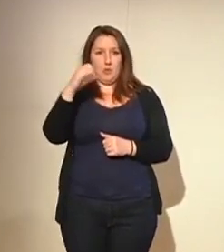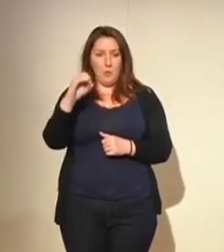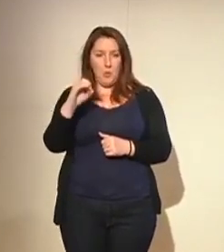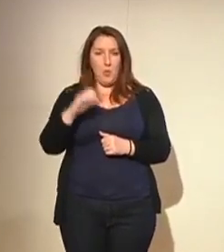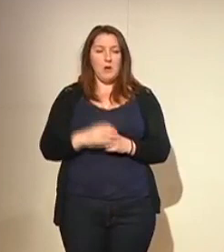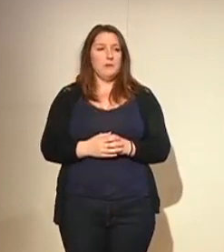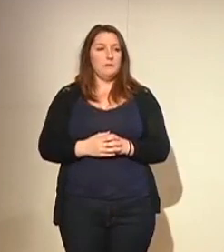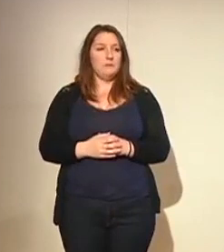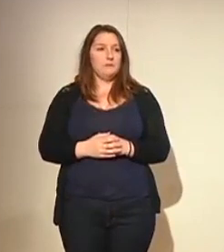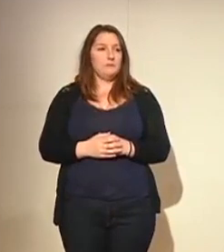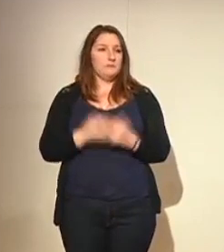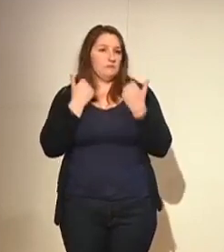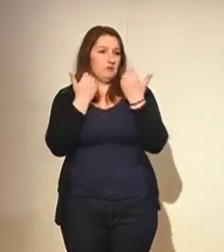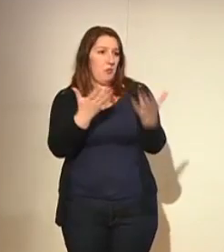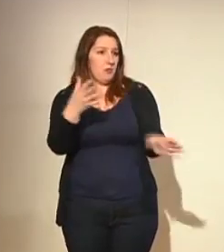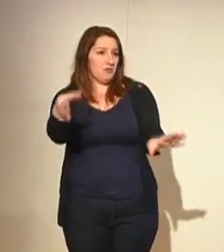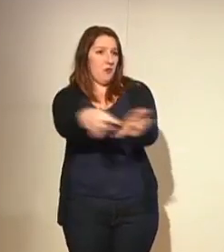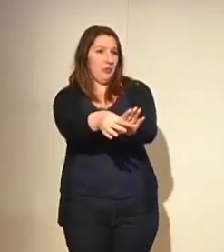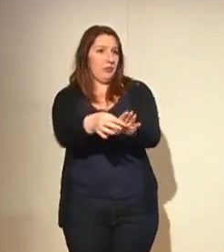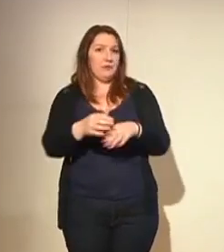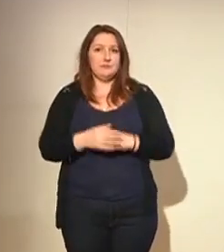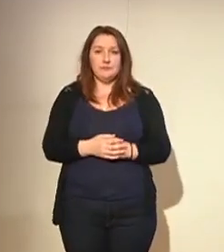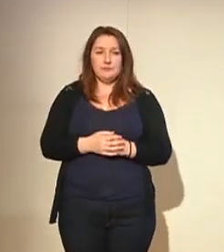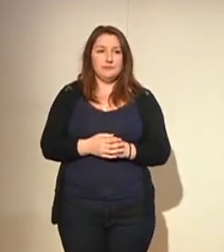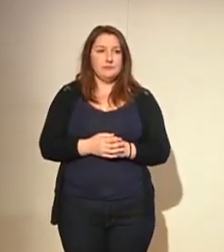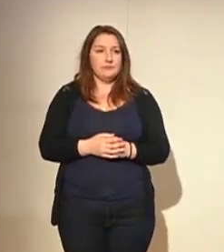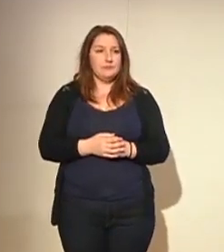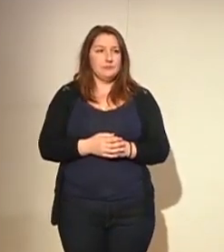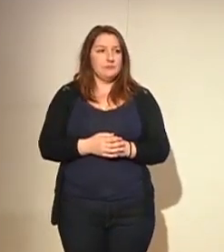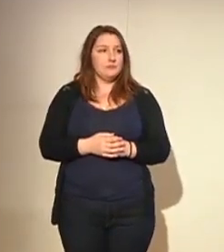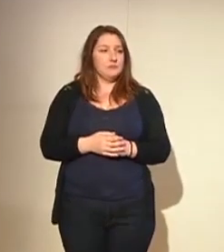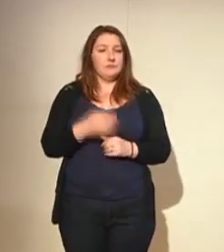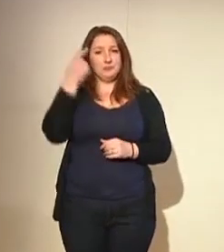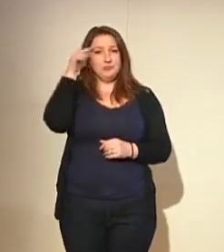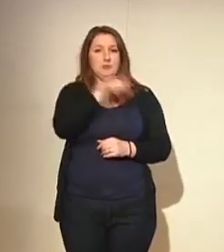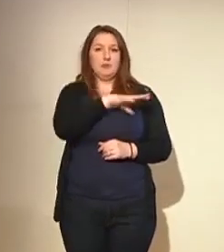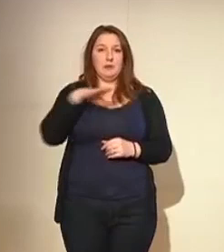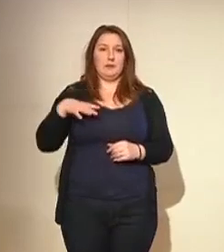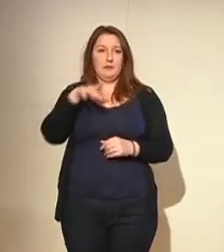dornano je soumets au vote pour la candidature de Madame